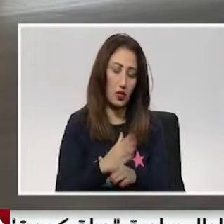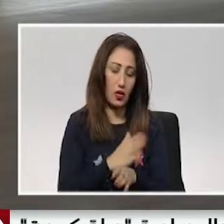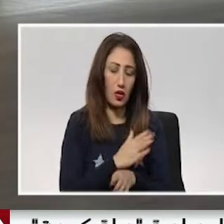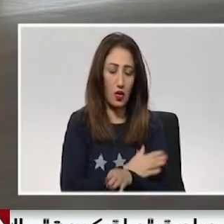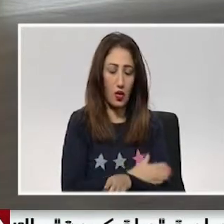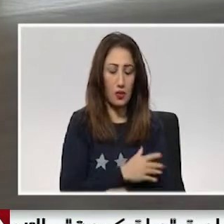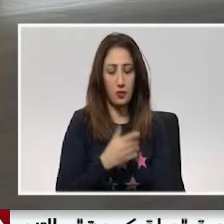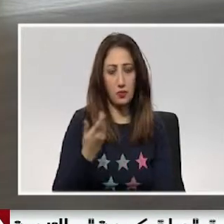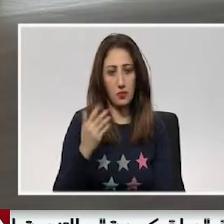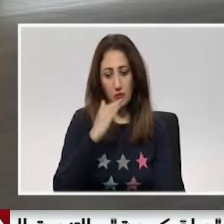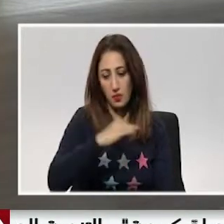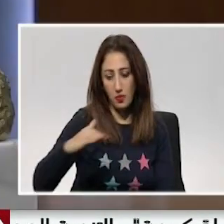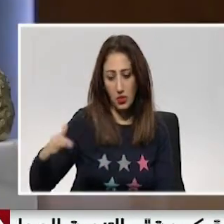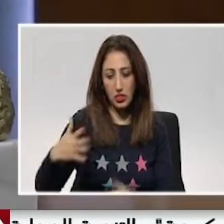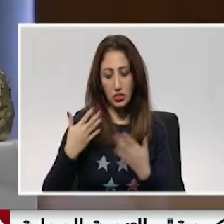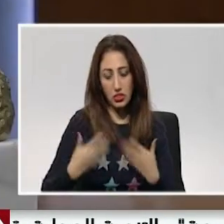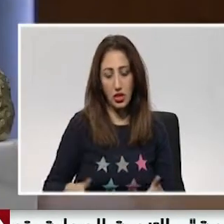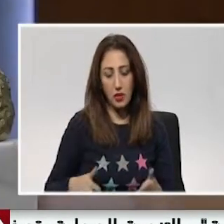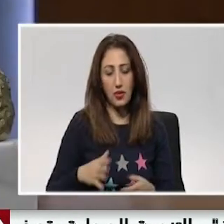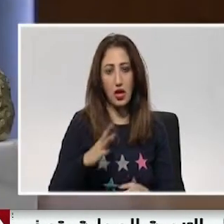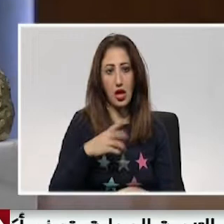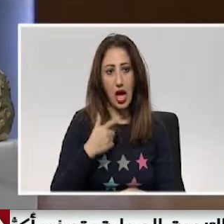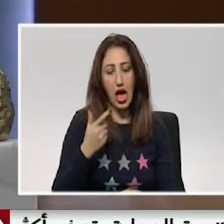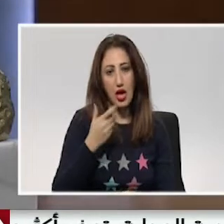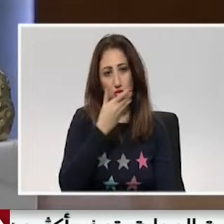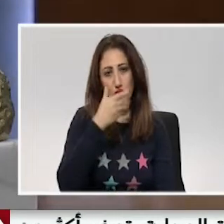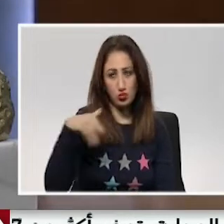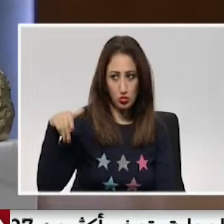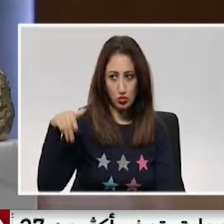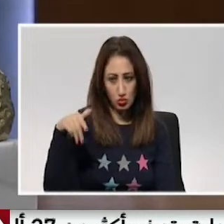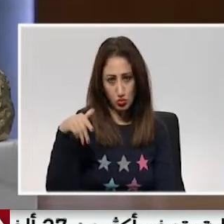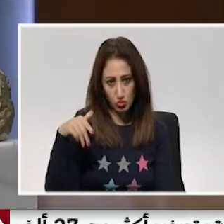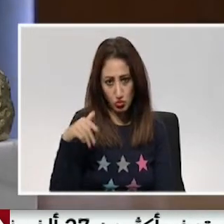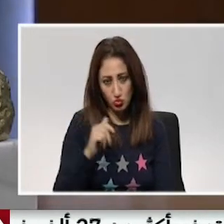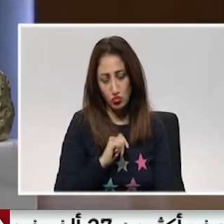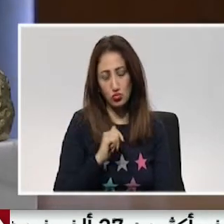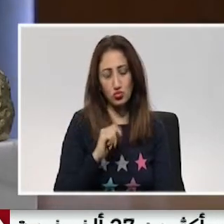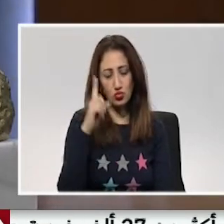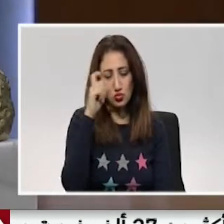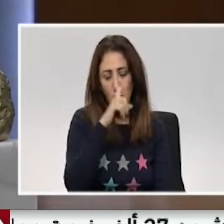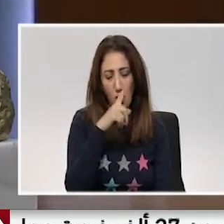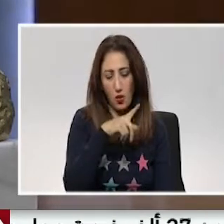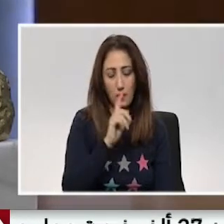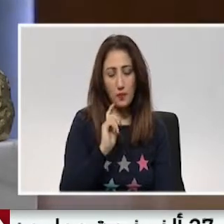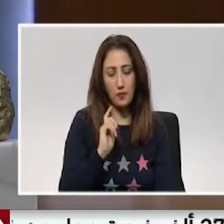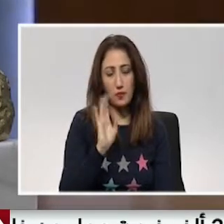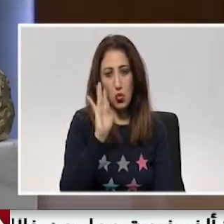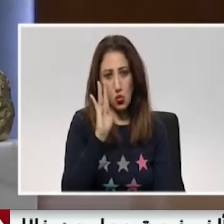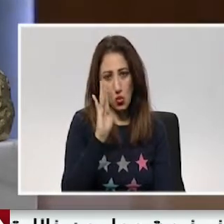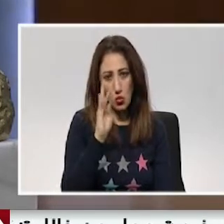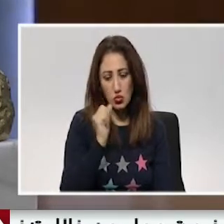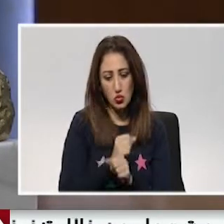كمان مش قادرة تخدم ولادها، محتاجة عملية استئصال وظروفها على قد الحال. وحكي الحقيقة ظروفها كلها، لأن كمان جوزها